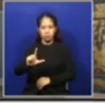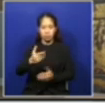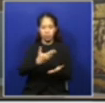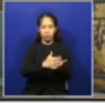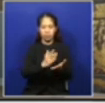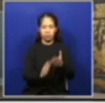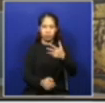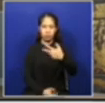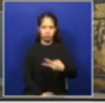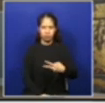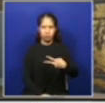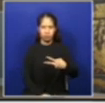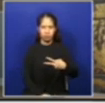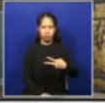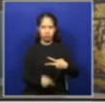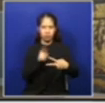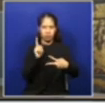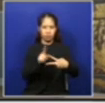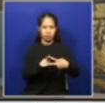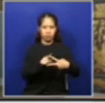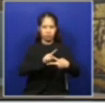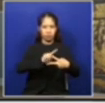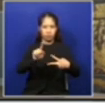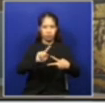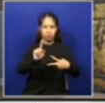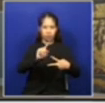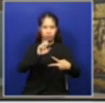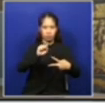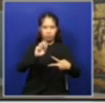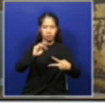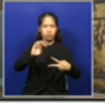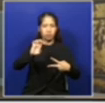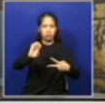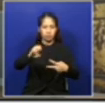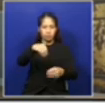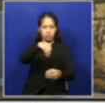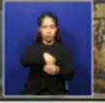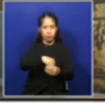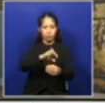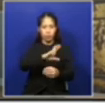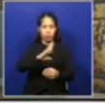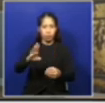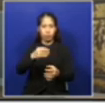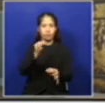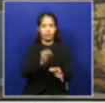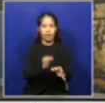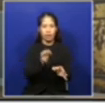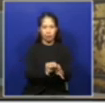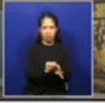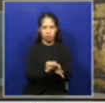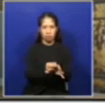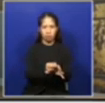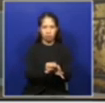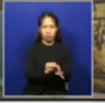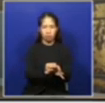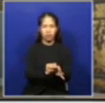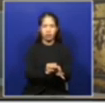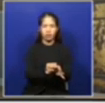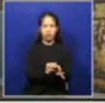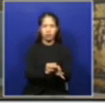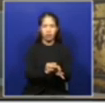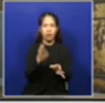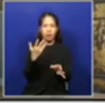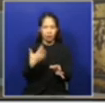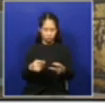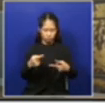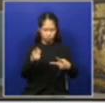2ก้อนก้อนที่1ก็เพื่อ SME ที่อยู่ในระบบธนาคารและเป็นลูกค้าตามปกติของสถาบันการเงินและก้อน